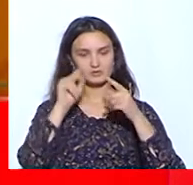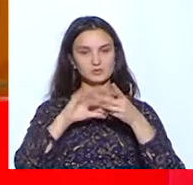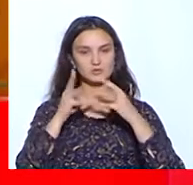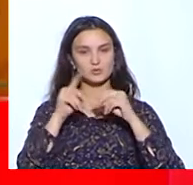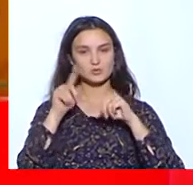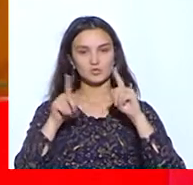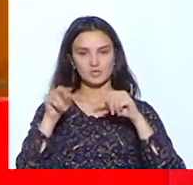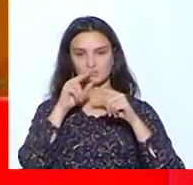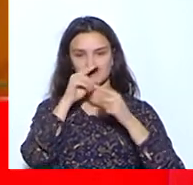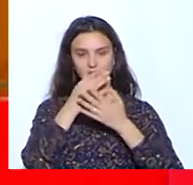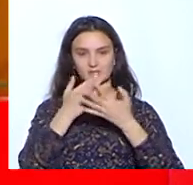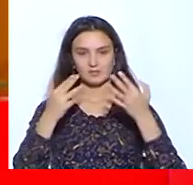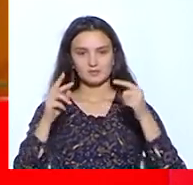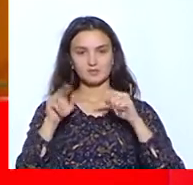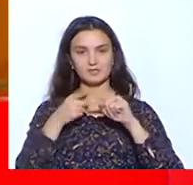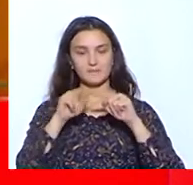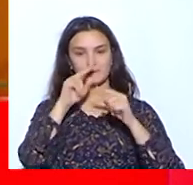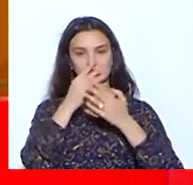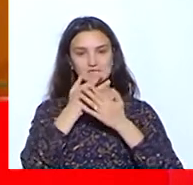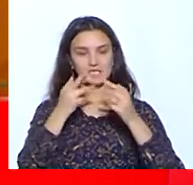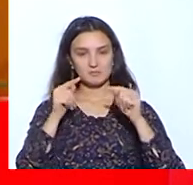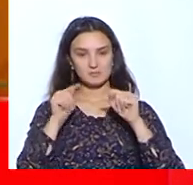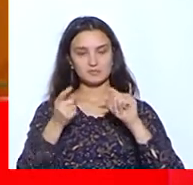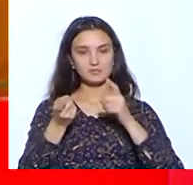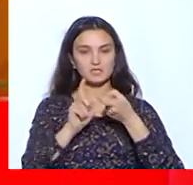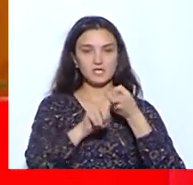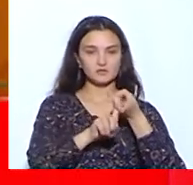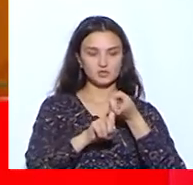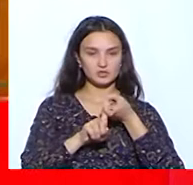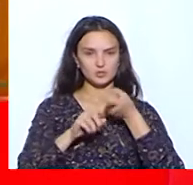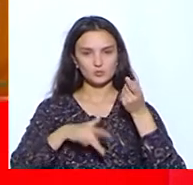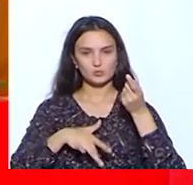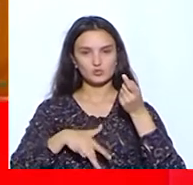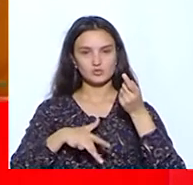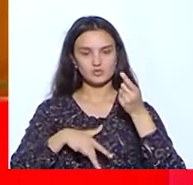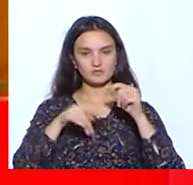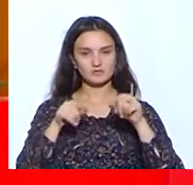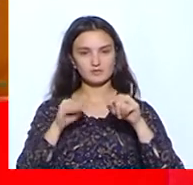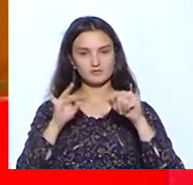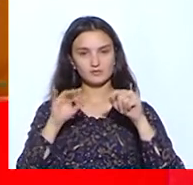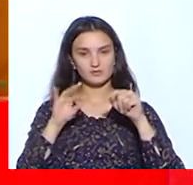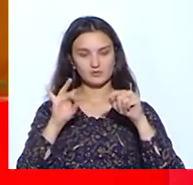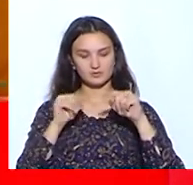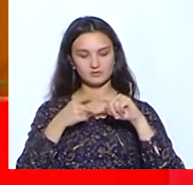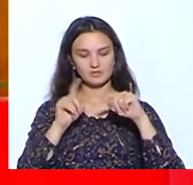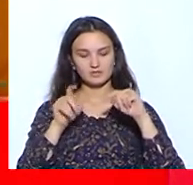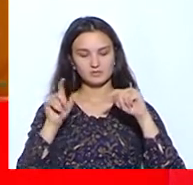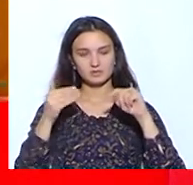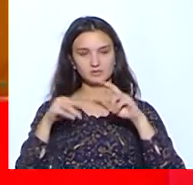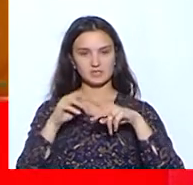ზოგიერთი მედიკამენტი და ამ მედიკამენტების გავლენა კუჭნაწლავის ტრაქტის ფლორაზე და შემდეგ